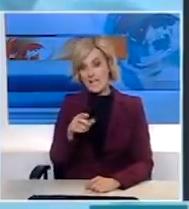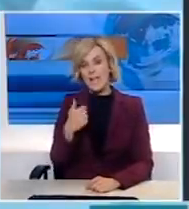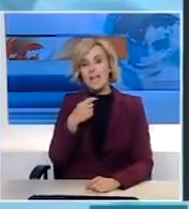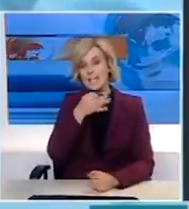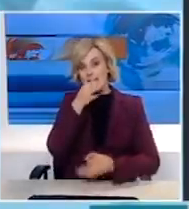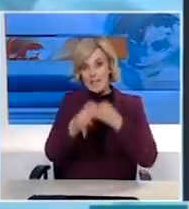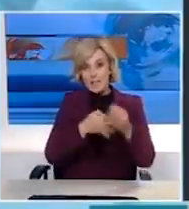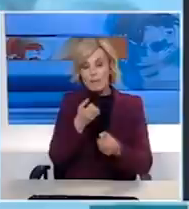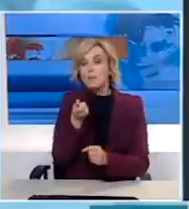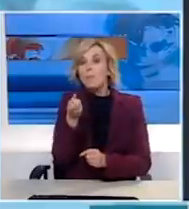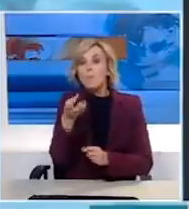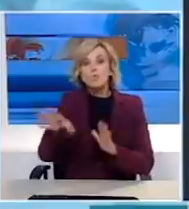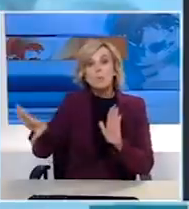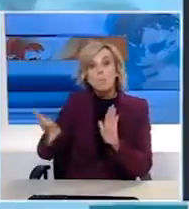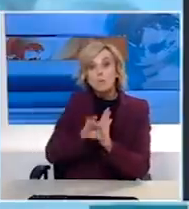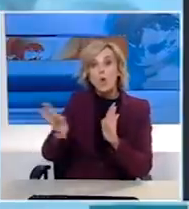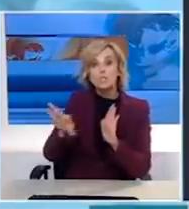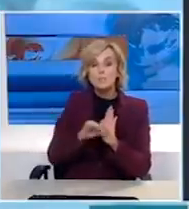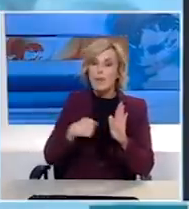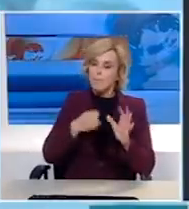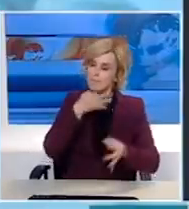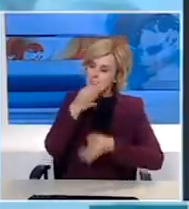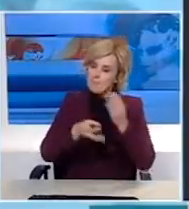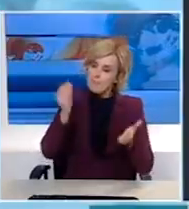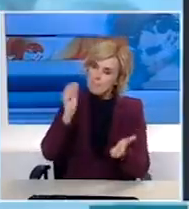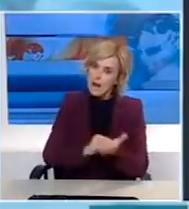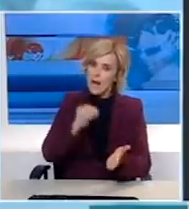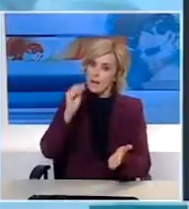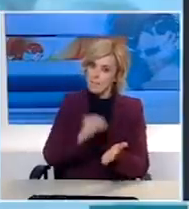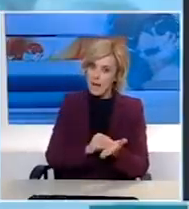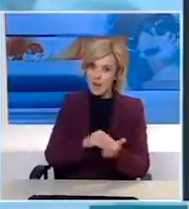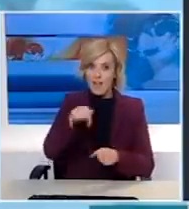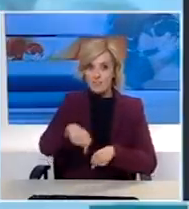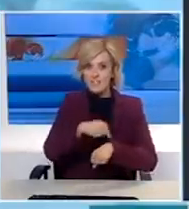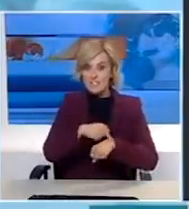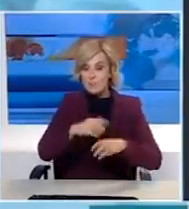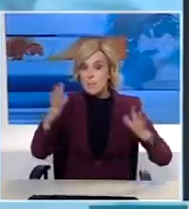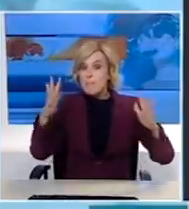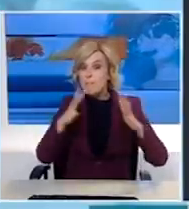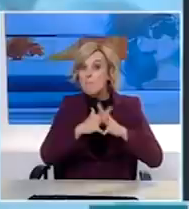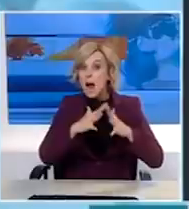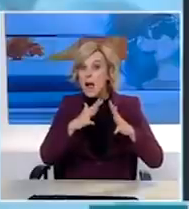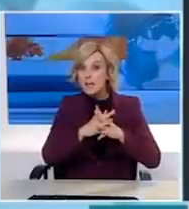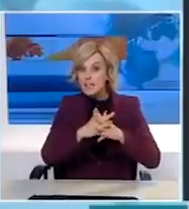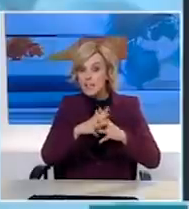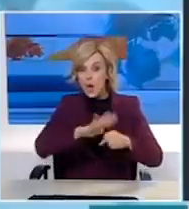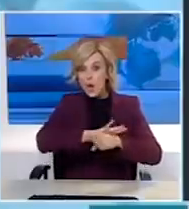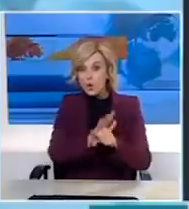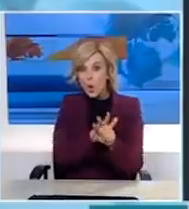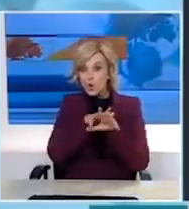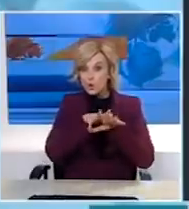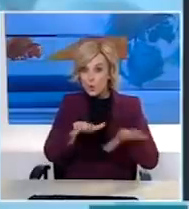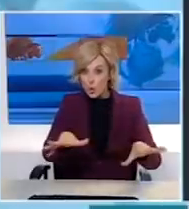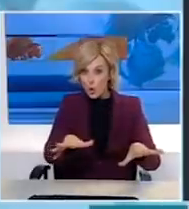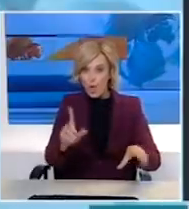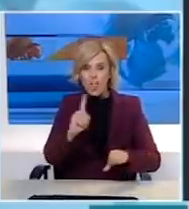των προσλήψεων. Έχουμε κατ' επανάληψη τονίσει ότι στη μάχη αυτή που δίνουμε ενάντια στον κορονοϊό δεν τίθεται